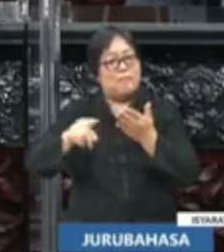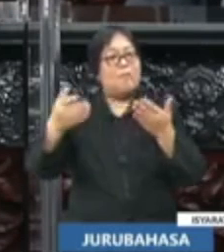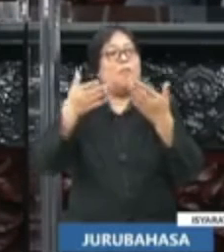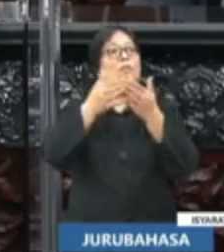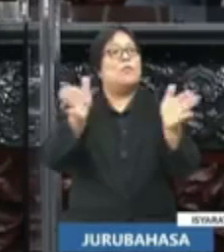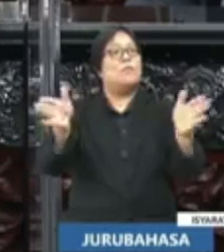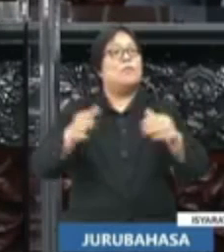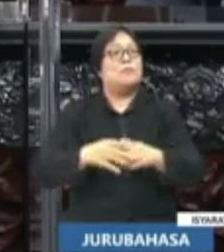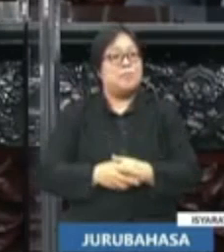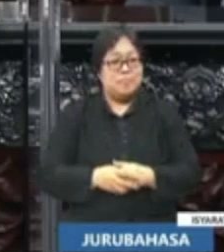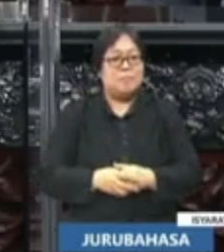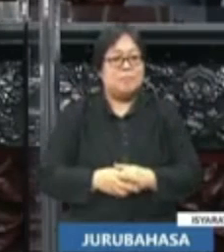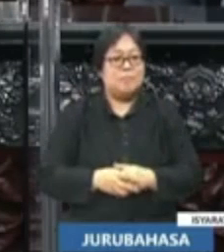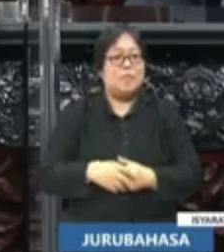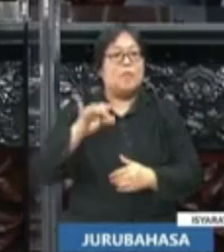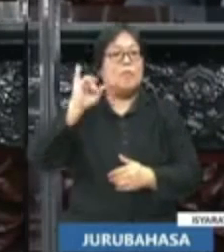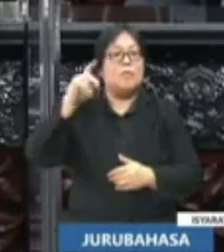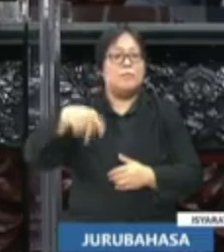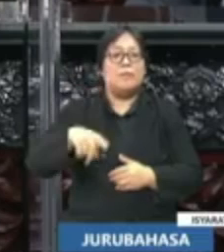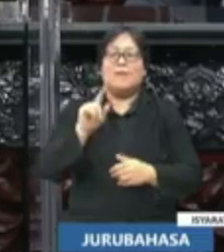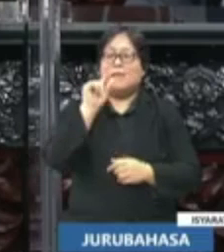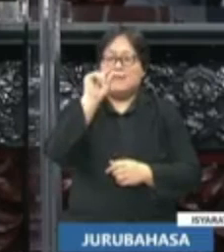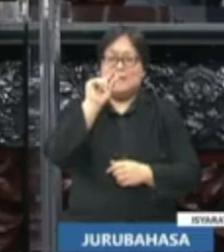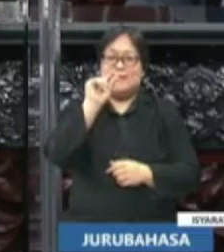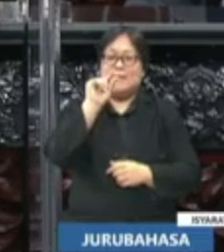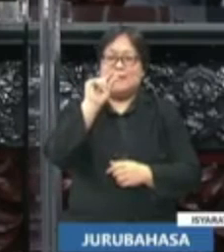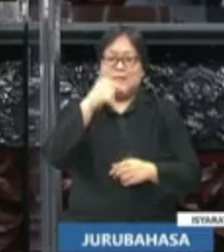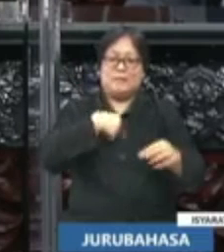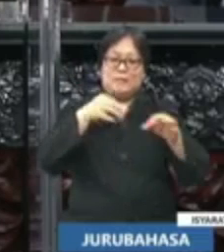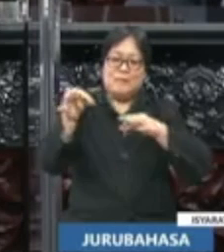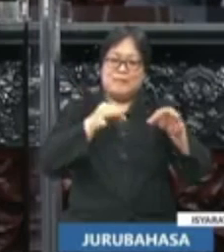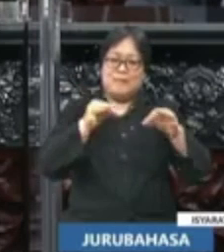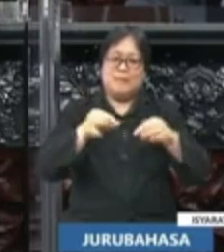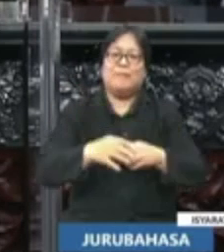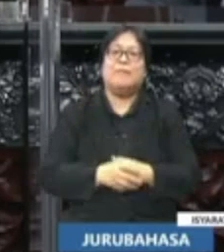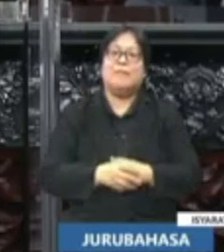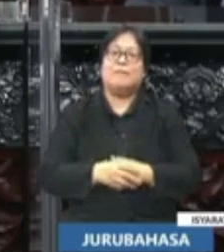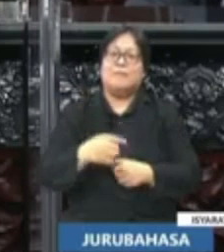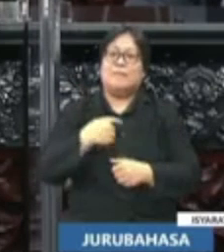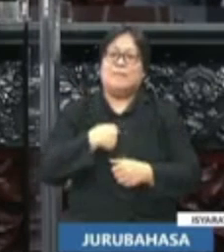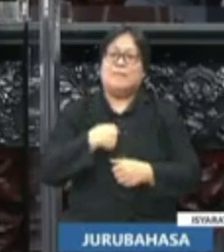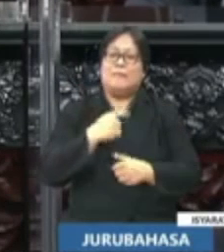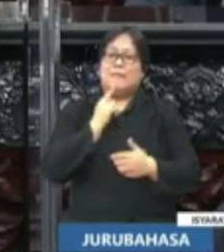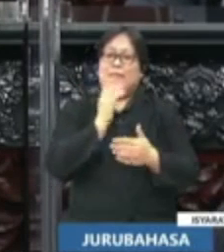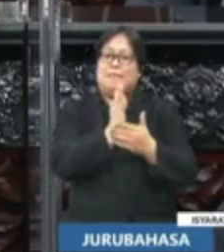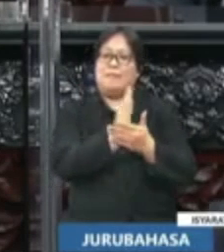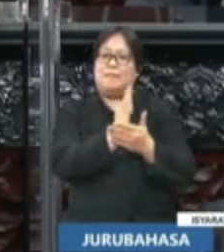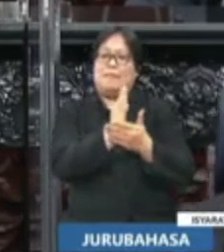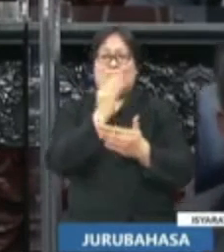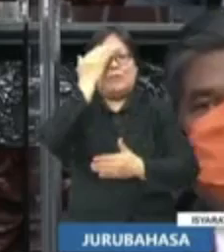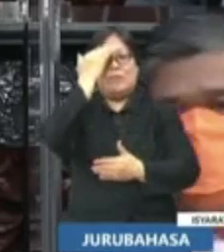terbuka. Yang Dipertua, sebentar saja saya nak sebutkan di sini. Saya muskil